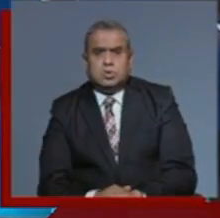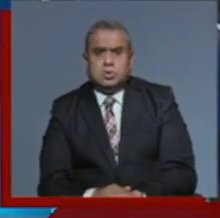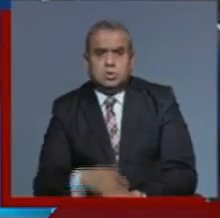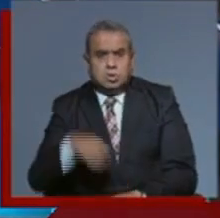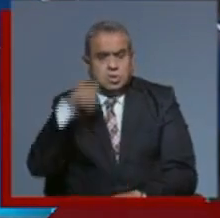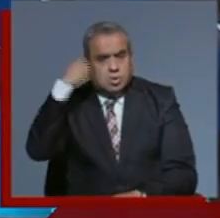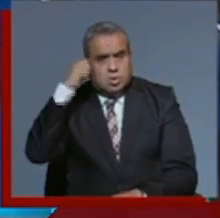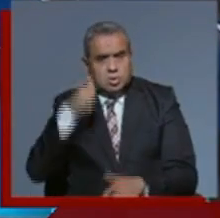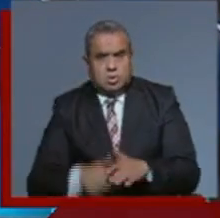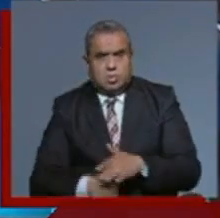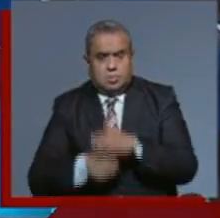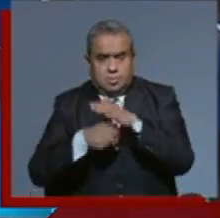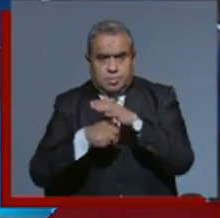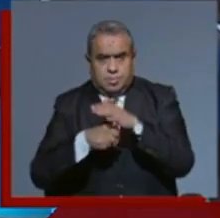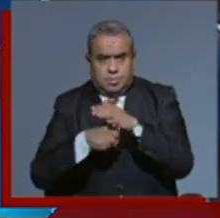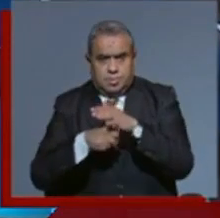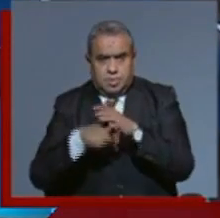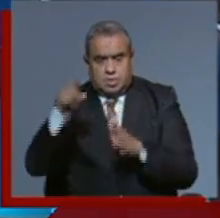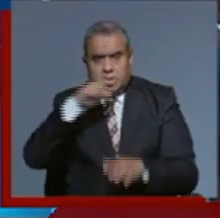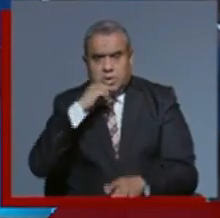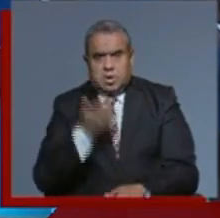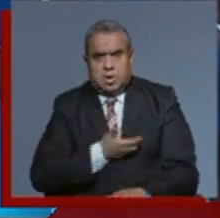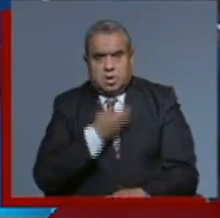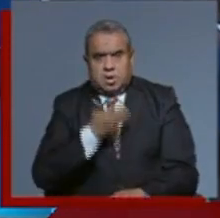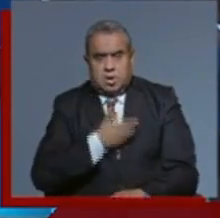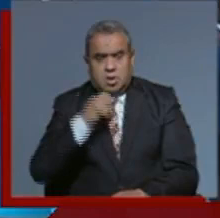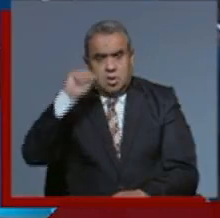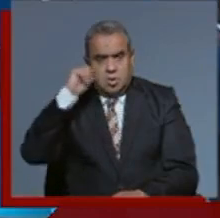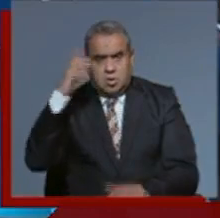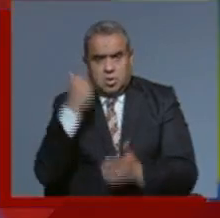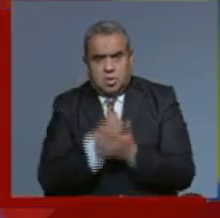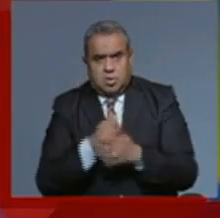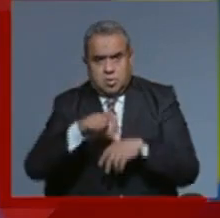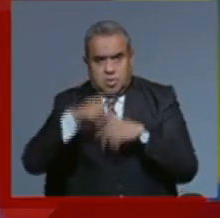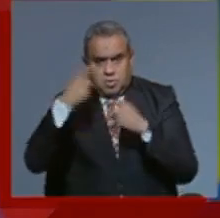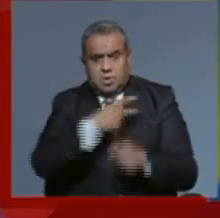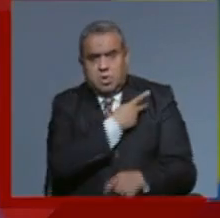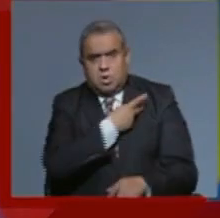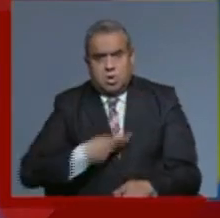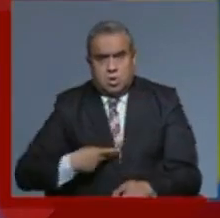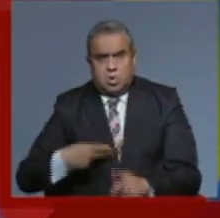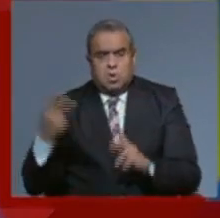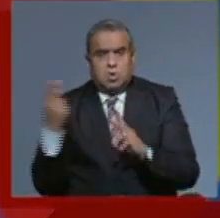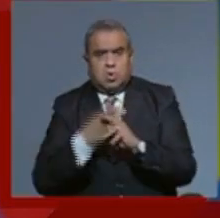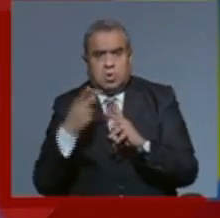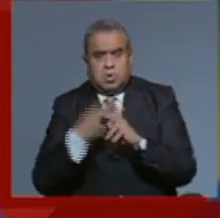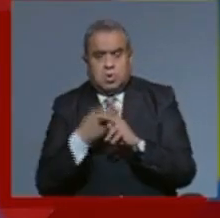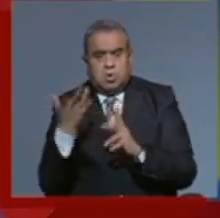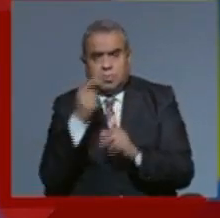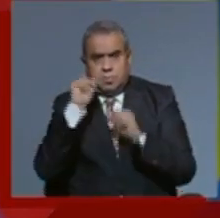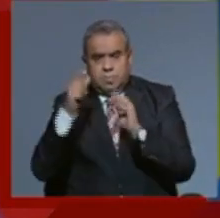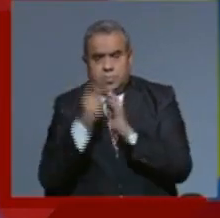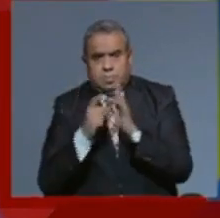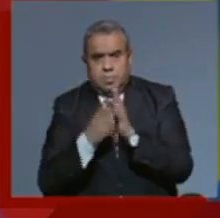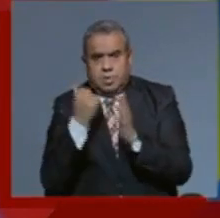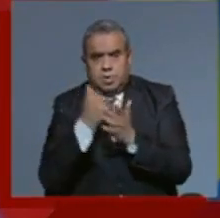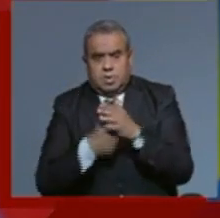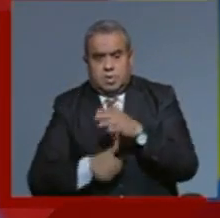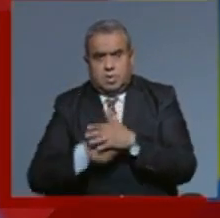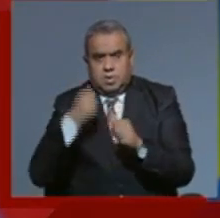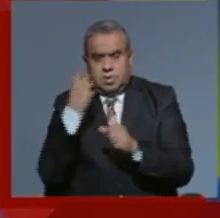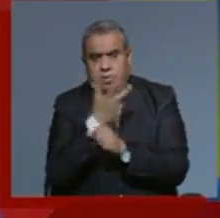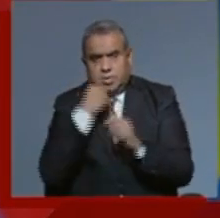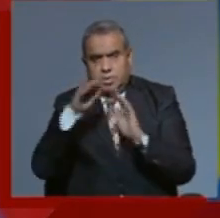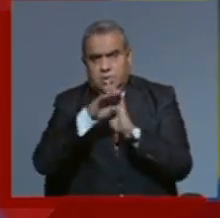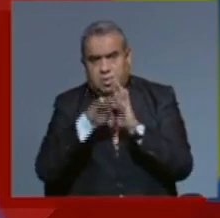الرئيس لروسيا الفيدرالية وروسيا حكومة وشعبا على إتقان تنظيم